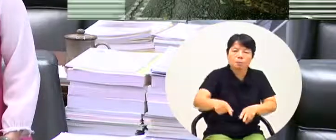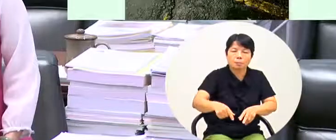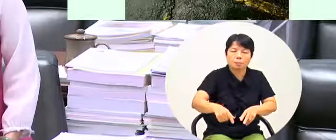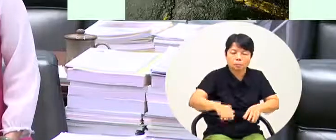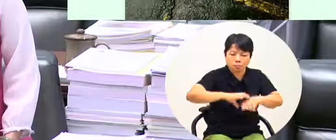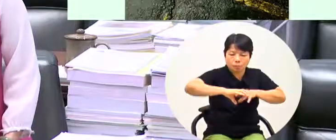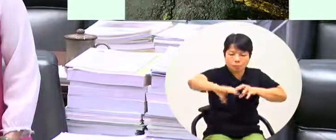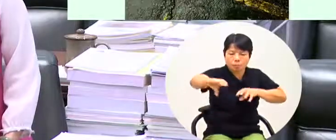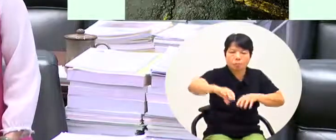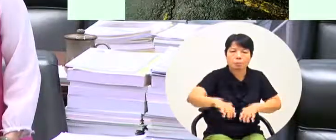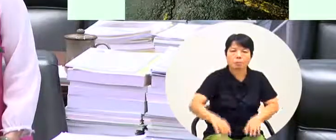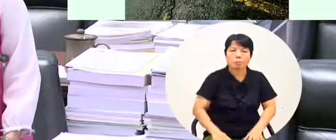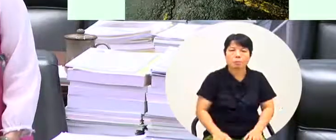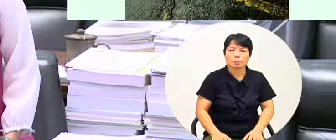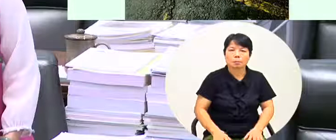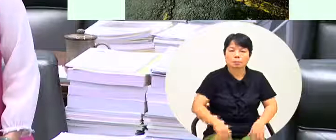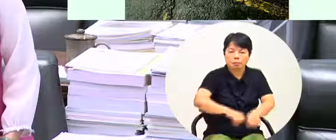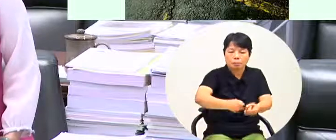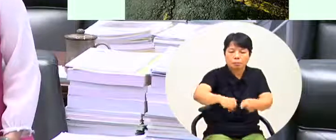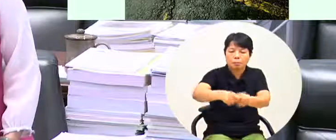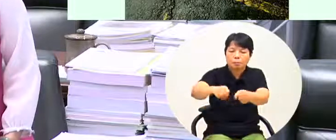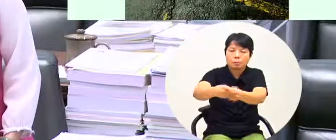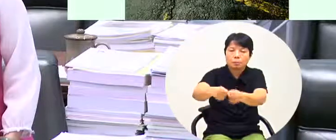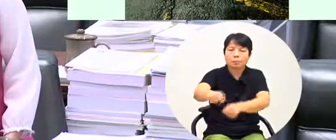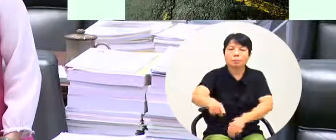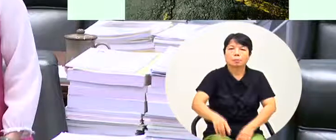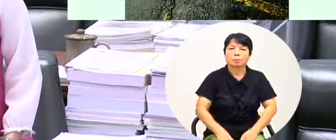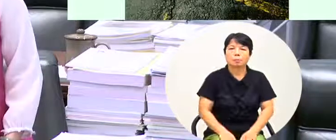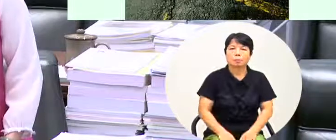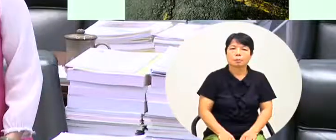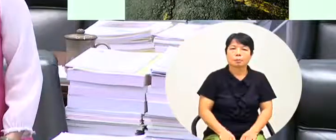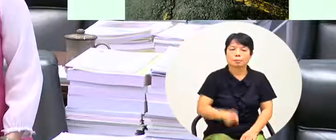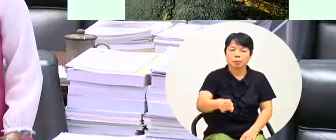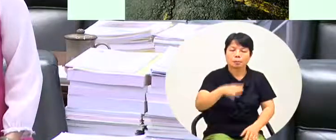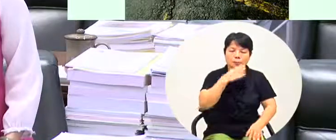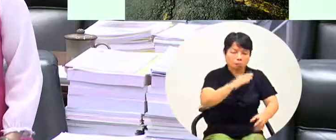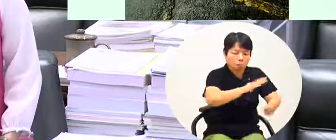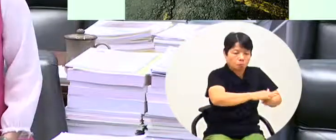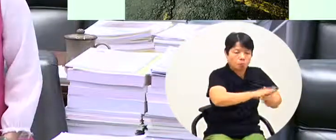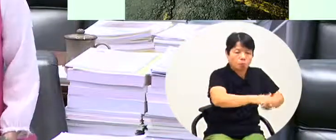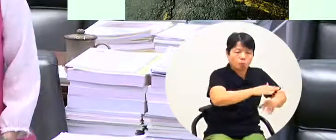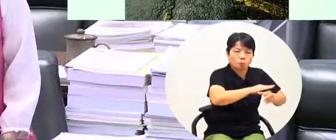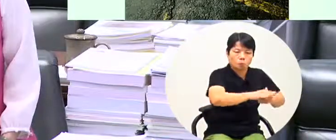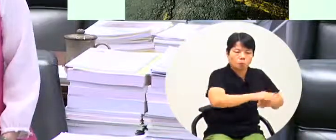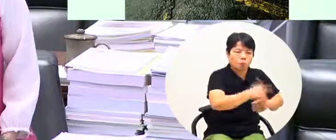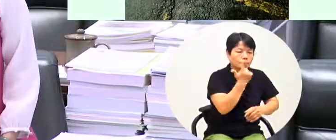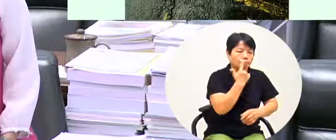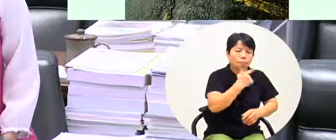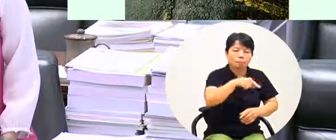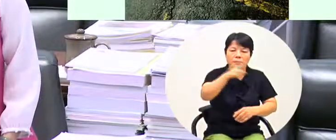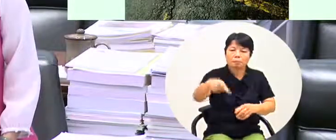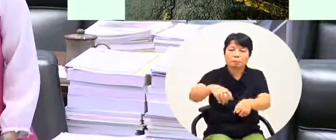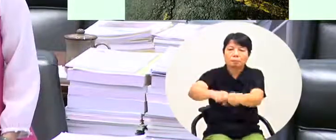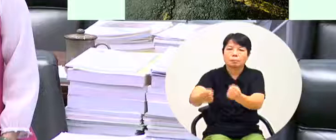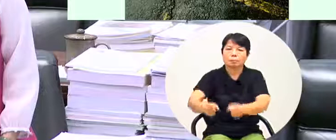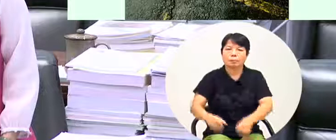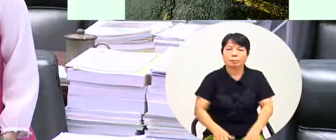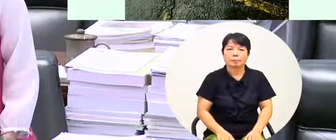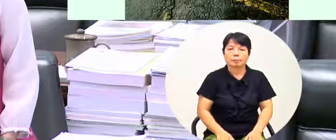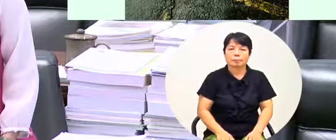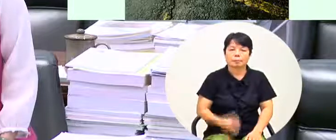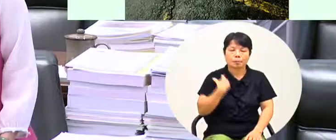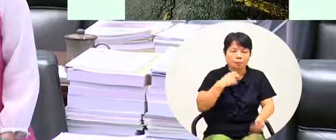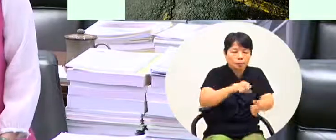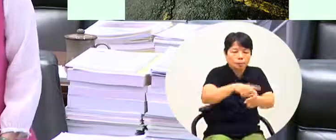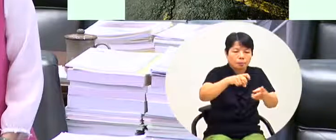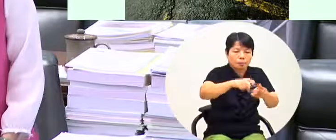都是这样破破烂烂的，然后这边是铺好好的，但是这边是破旧的 哦，那天我有跟两公处处长讲过，他也说好尽